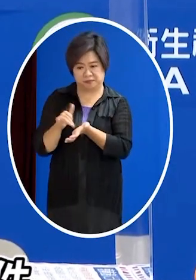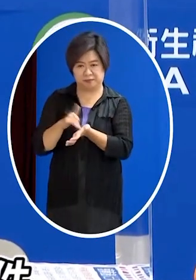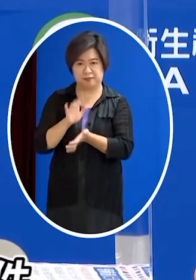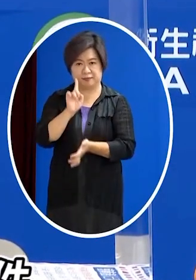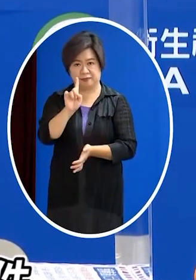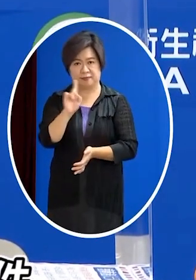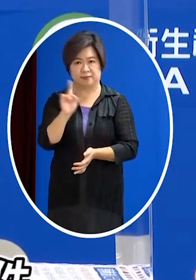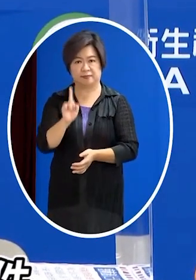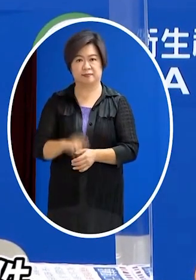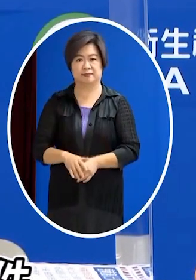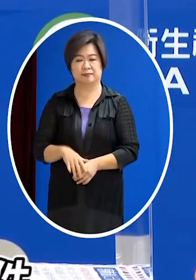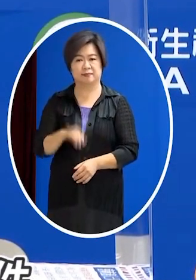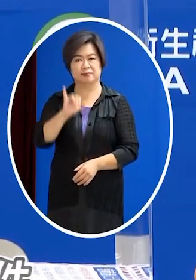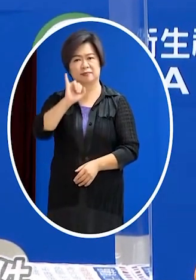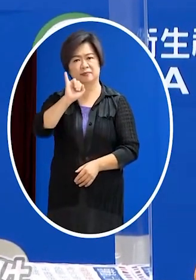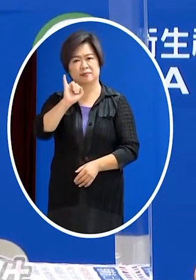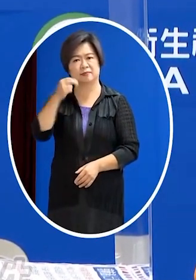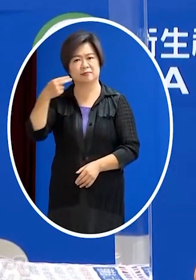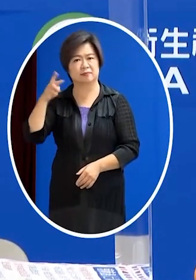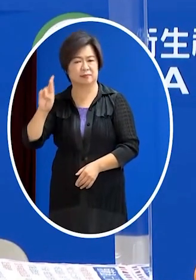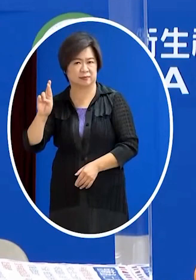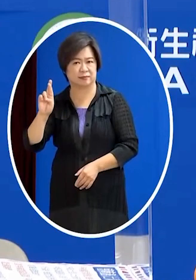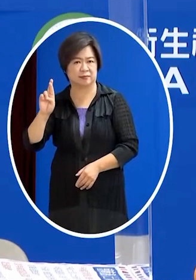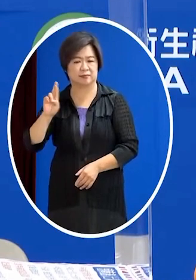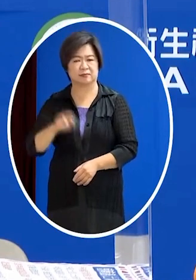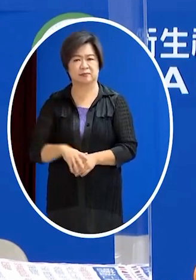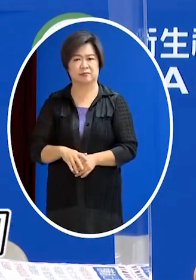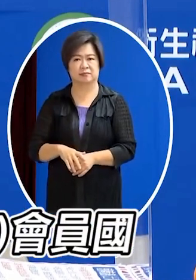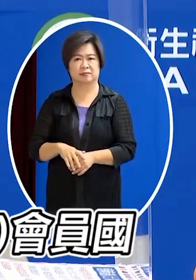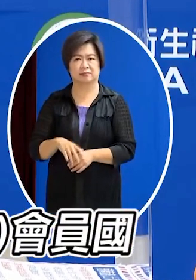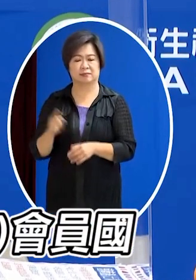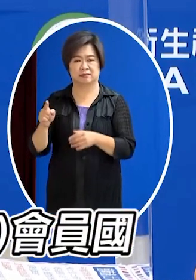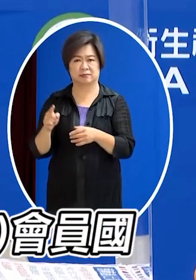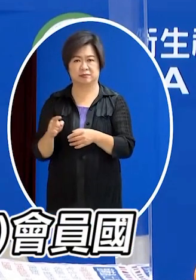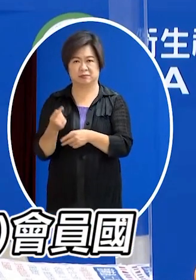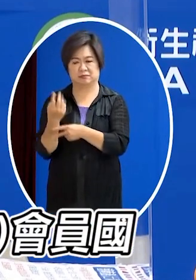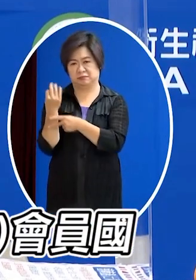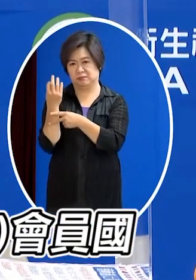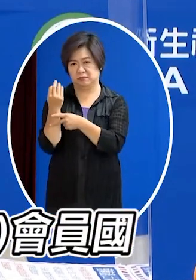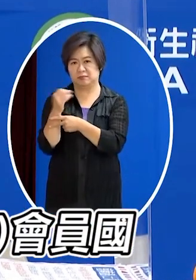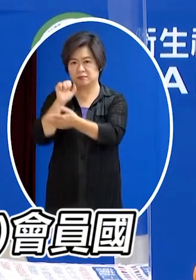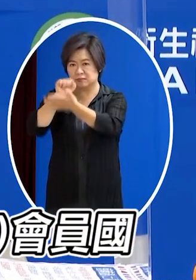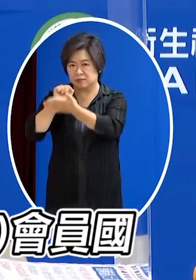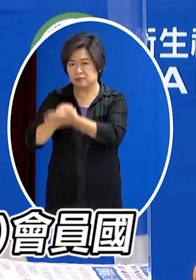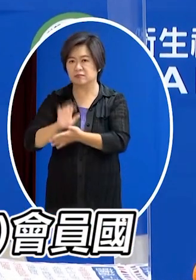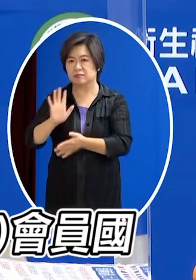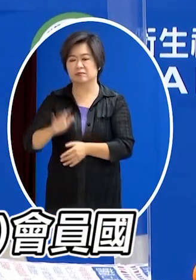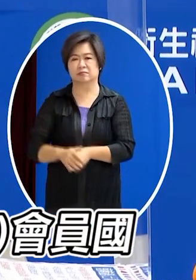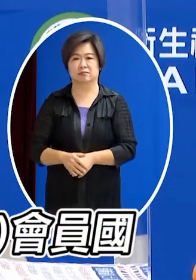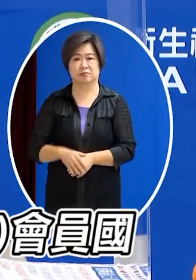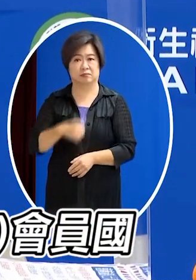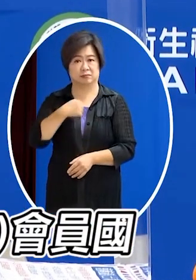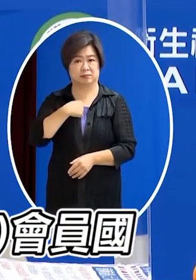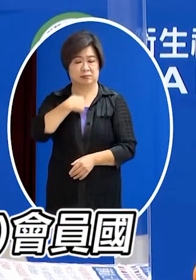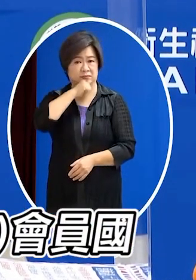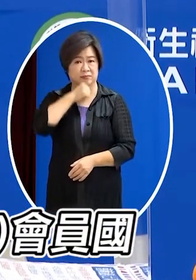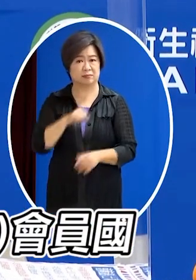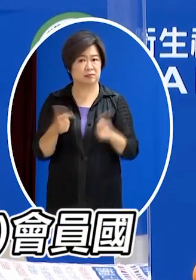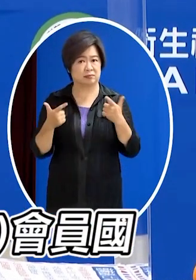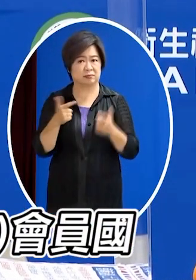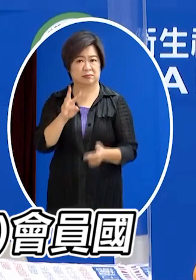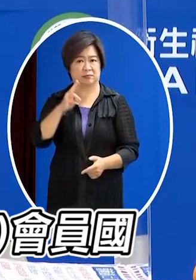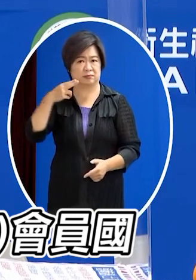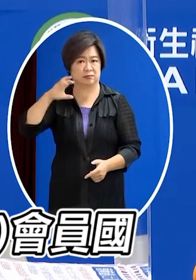个IHR 是有计算一个 IHR 的分数，那但是因为我们不是 WHO 的会员